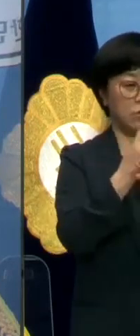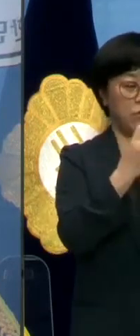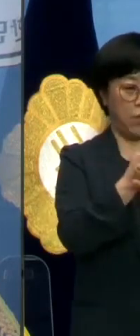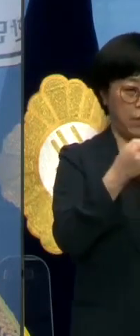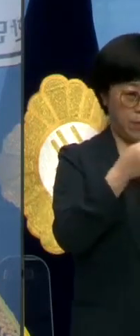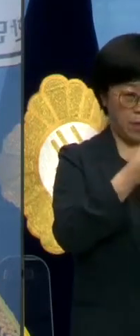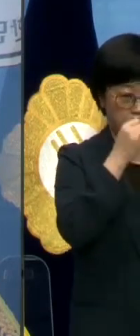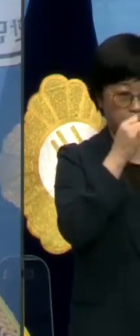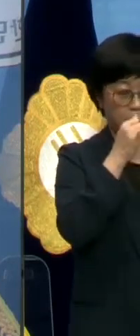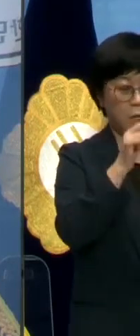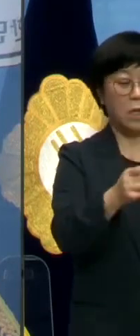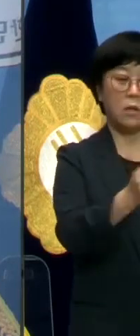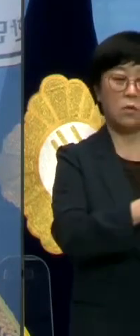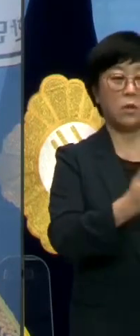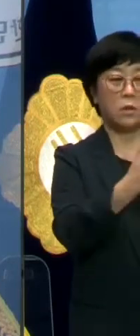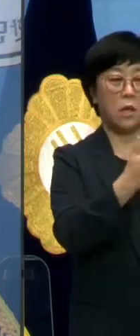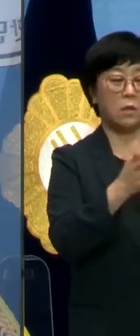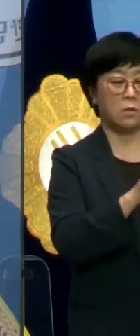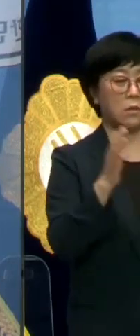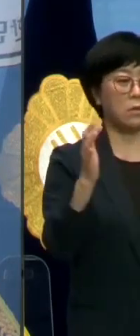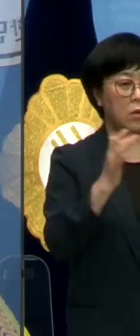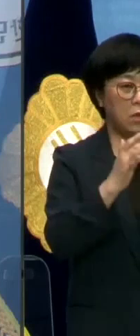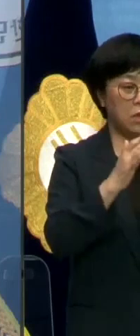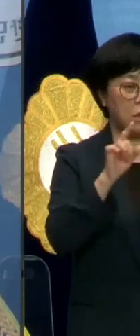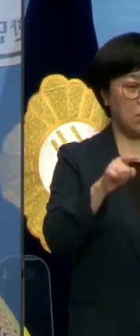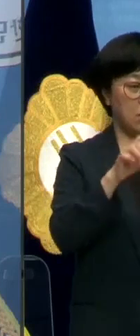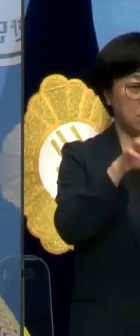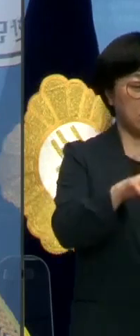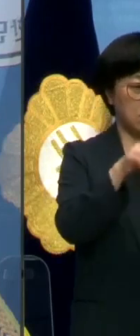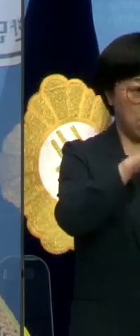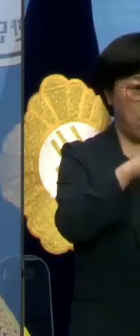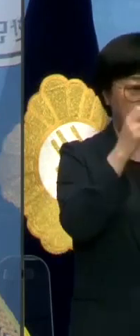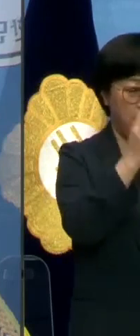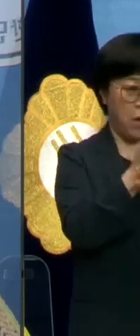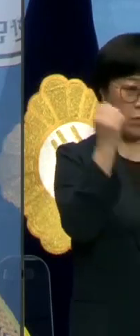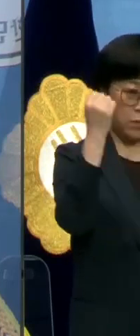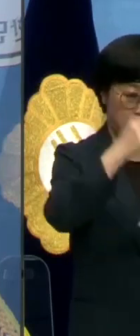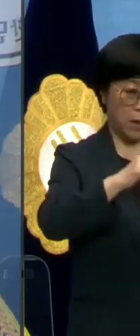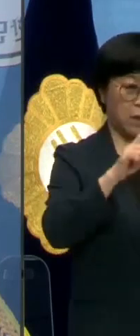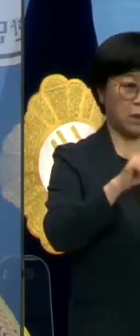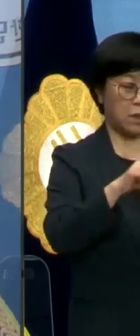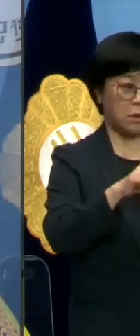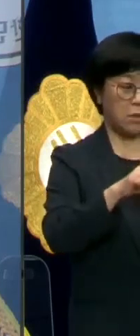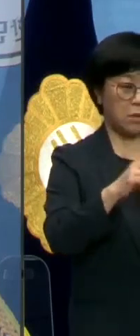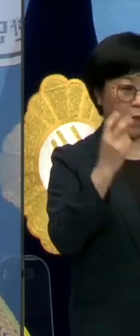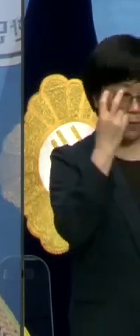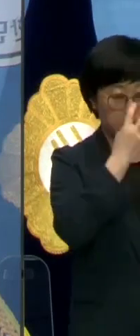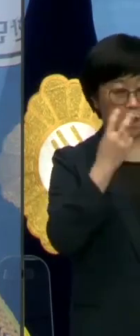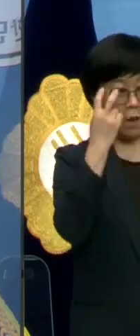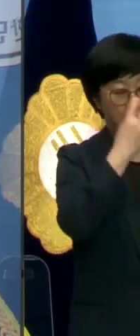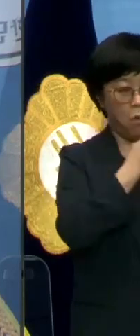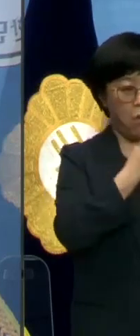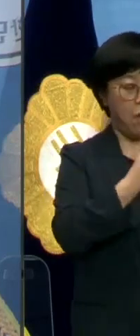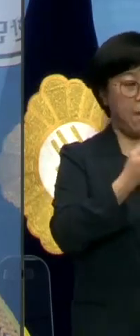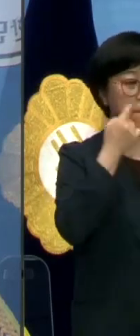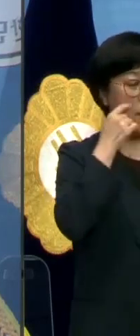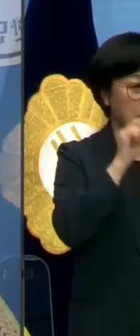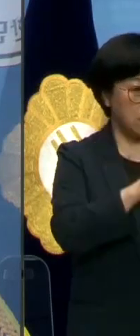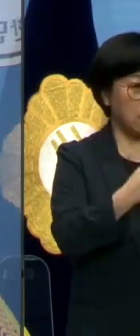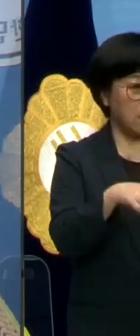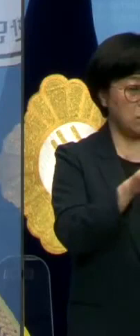있다. 이 위원회는 인터넷상에서 벌어지는 선거법 위반 행위들을 감시하고 적발하기